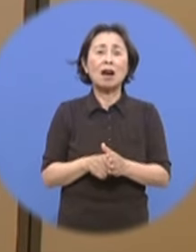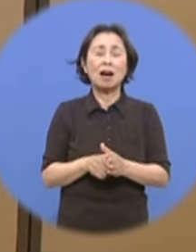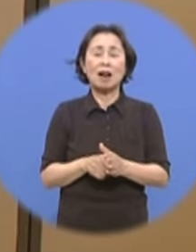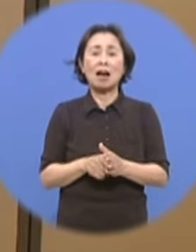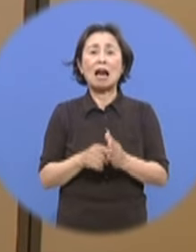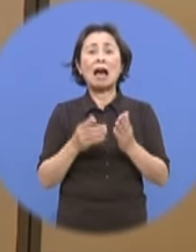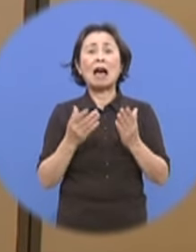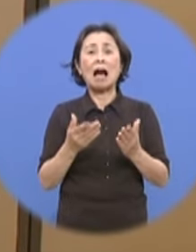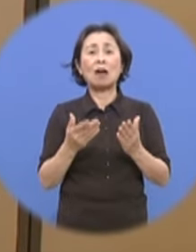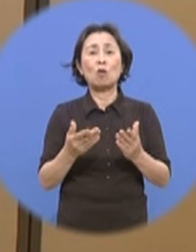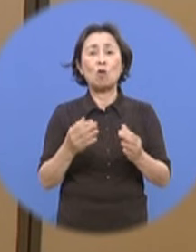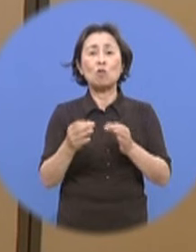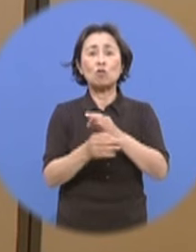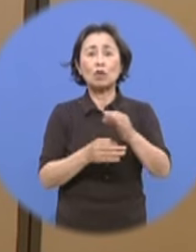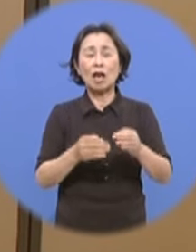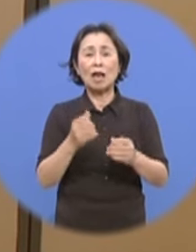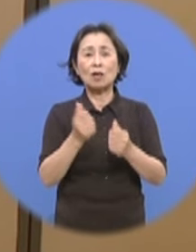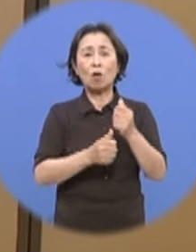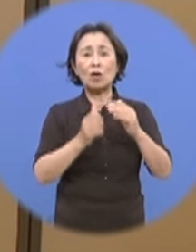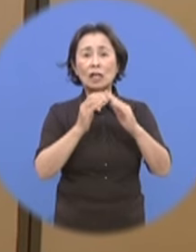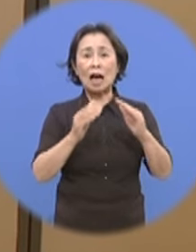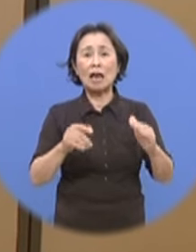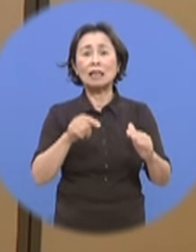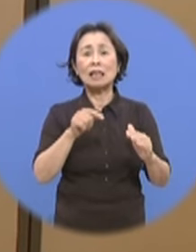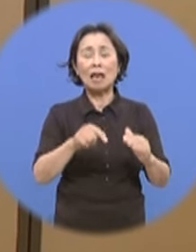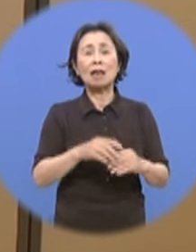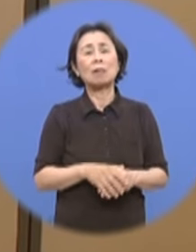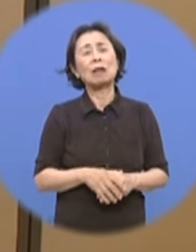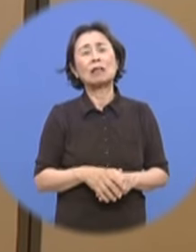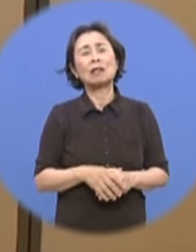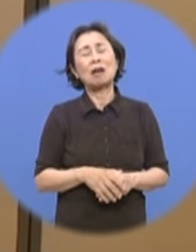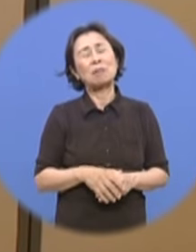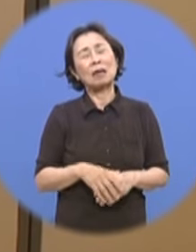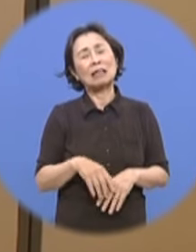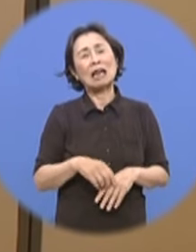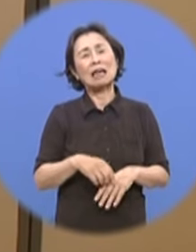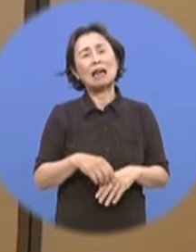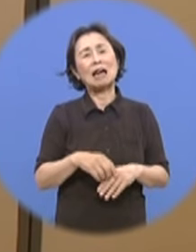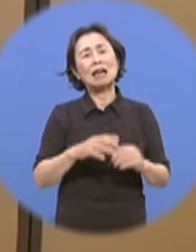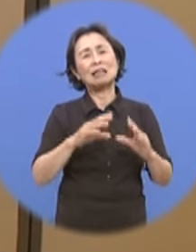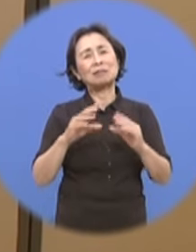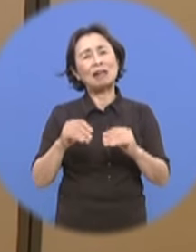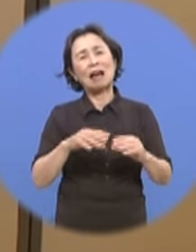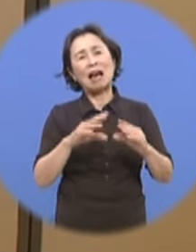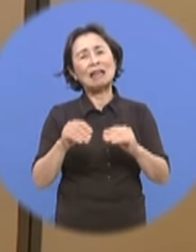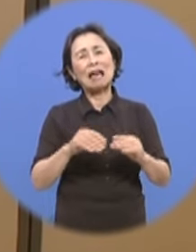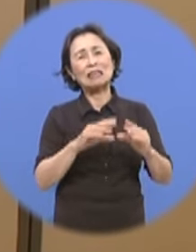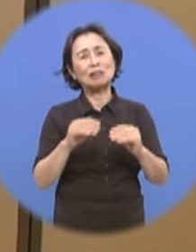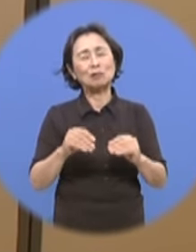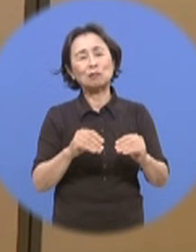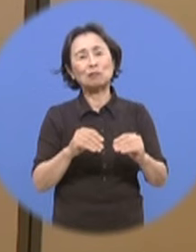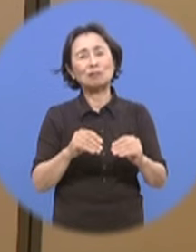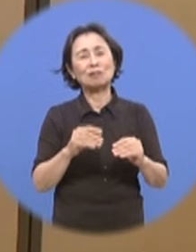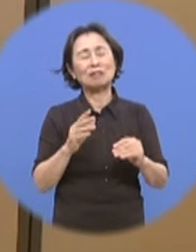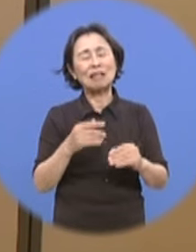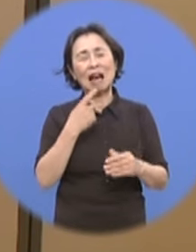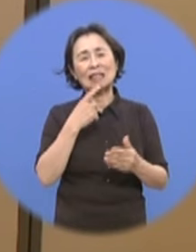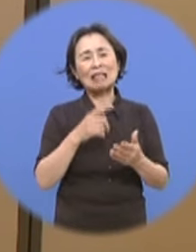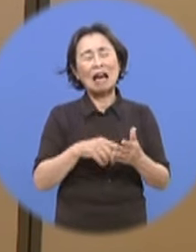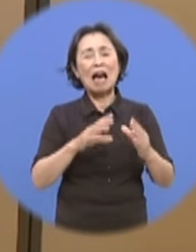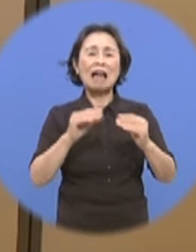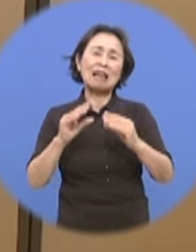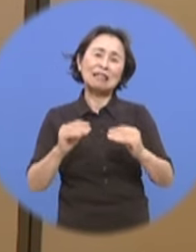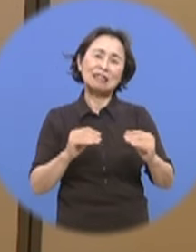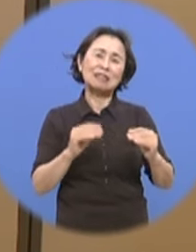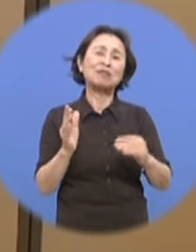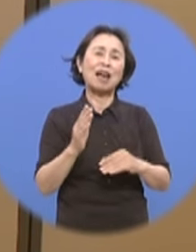運営協議会の方でまあの本当にたいもない熟っていう形で本当にまお話程度